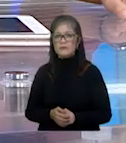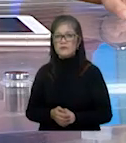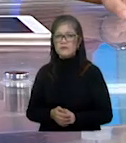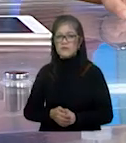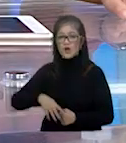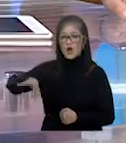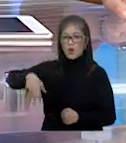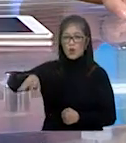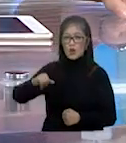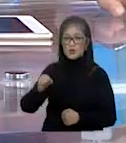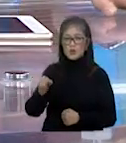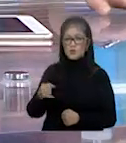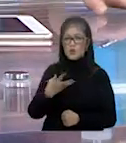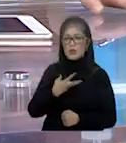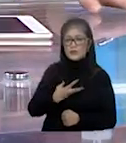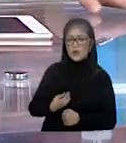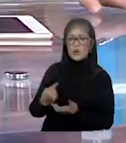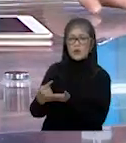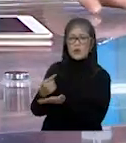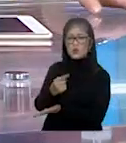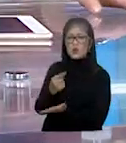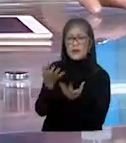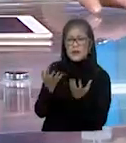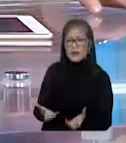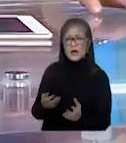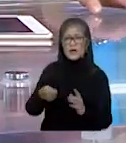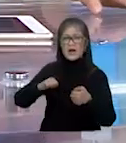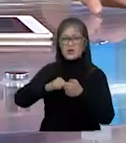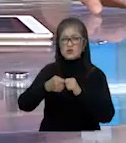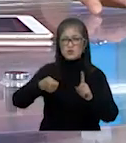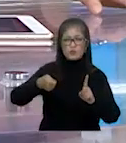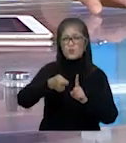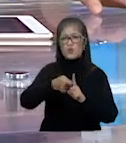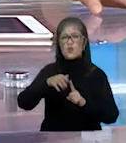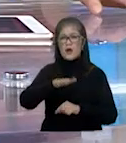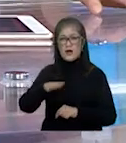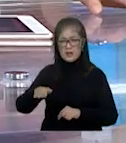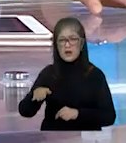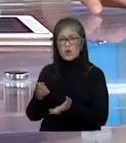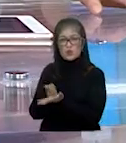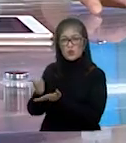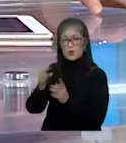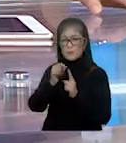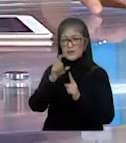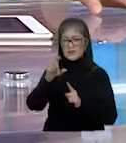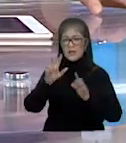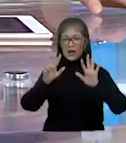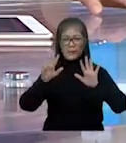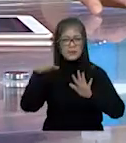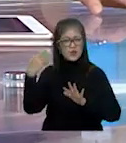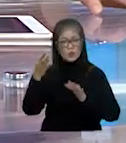Keluarga Brigadir Joshua kecewa atas tuntutan ringan 3 terdakwa kasus pembunuhan anaknya termasuk tuntutan Putri